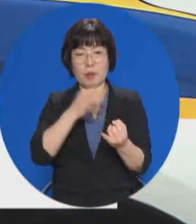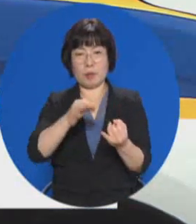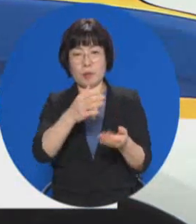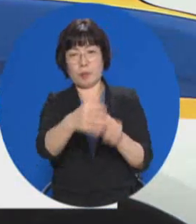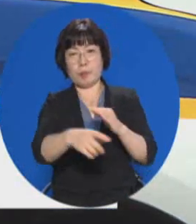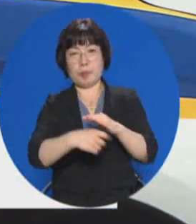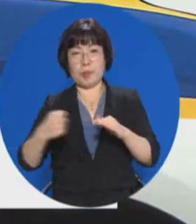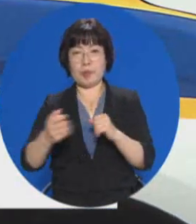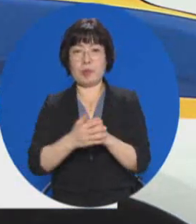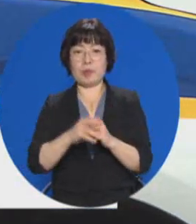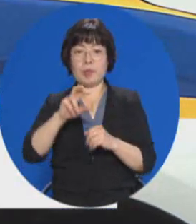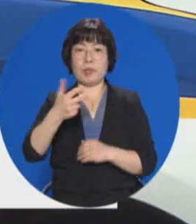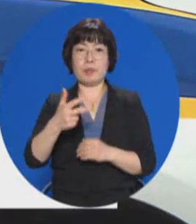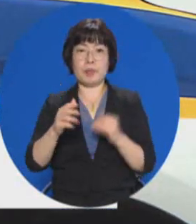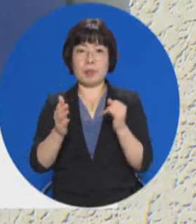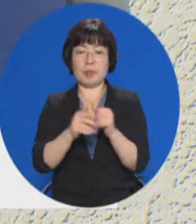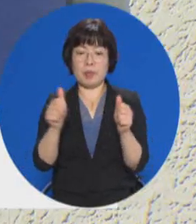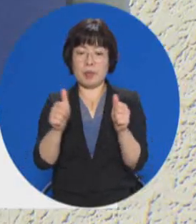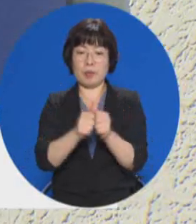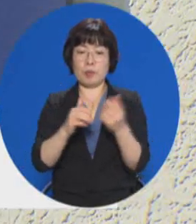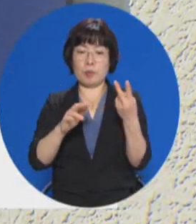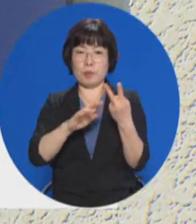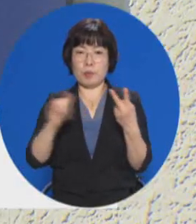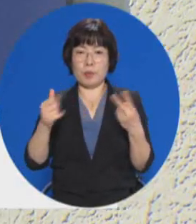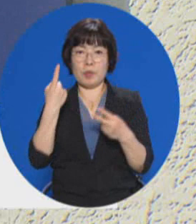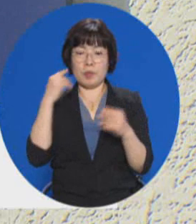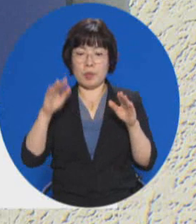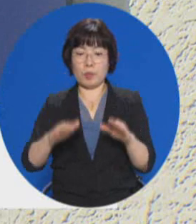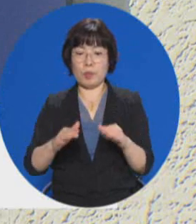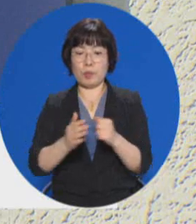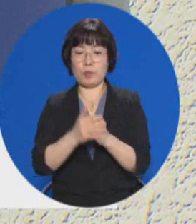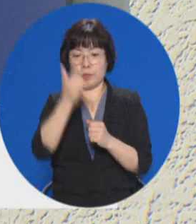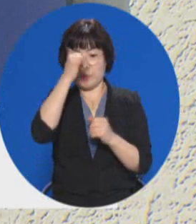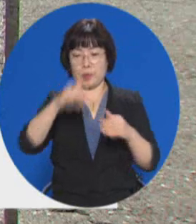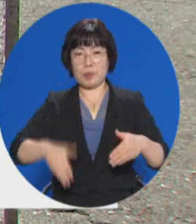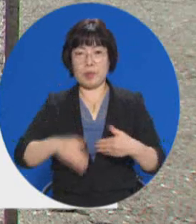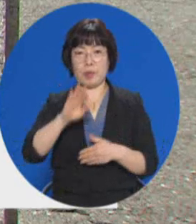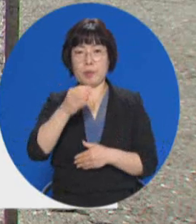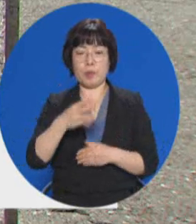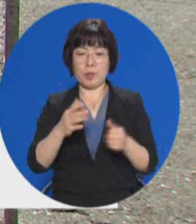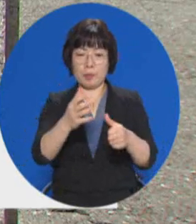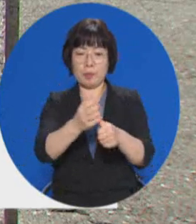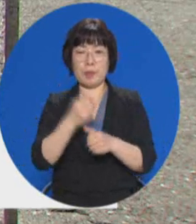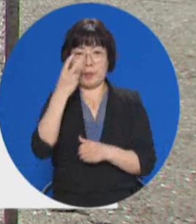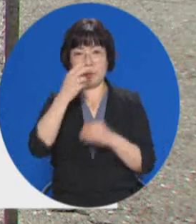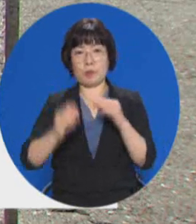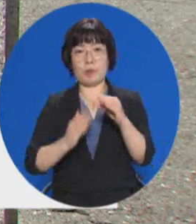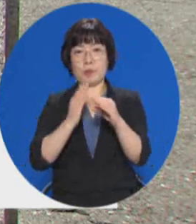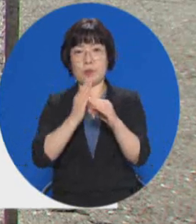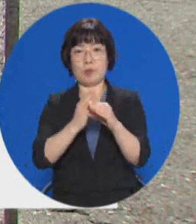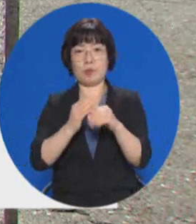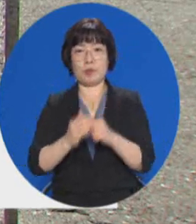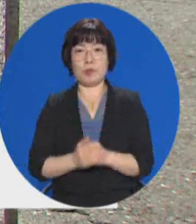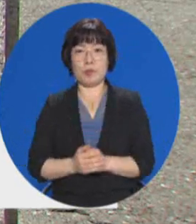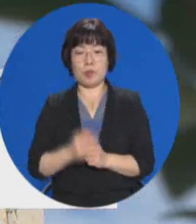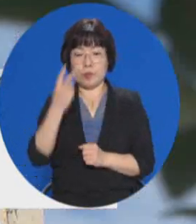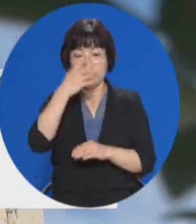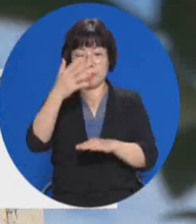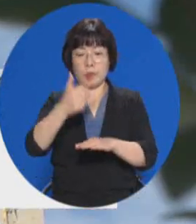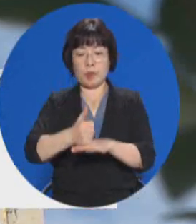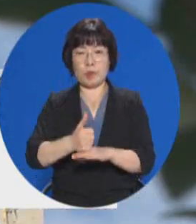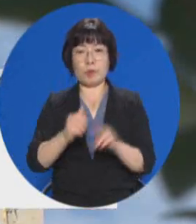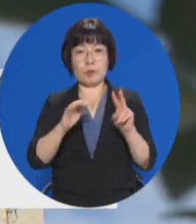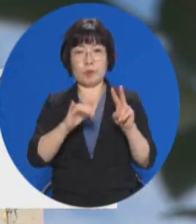혐의로 27살 남성 2명을 어제와 오늘 충남 보령에서 붙잡아 조사하고 있습니다. 경찰 조사